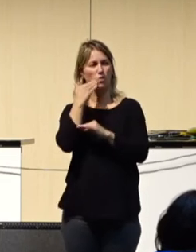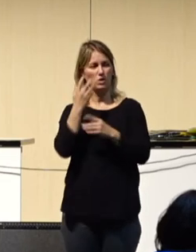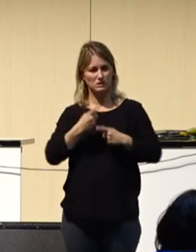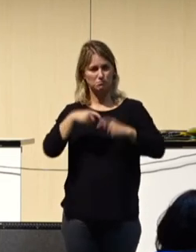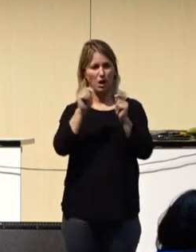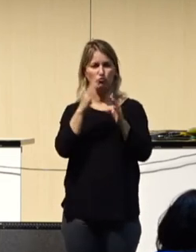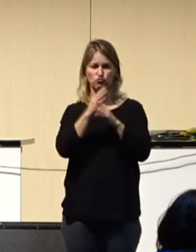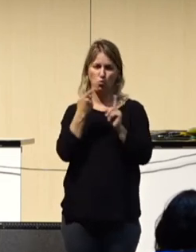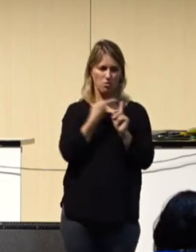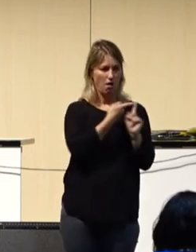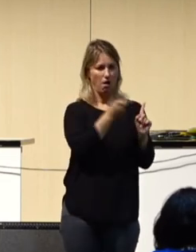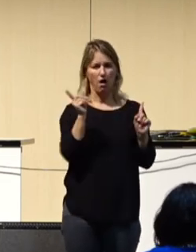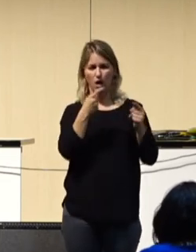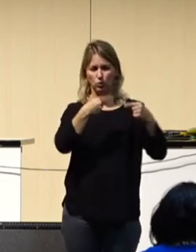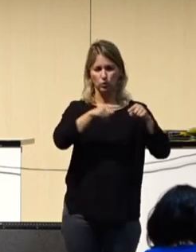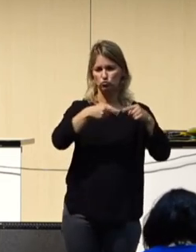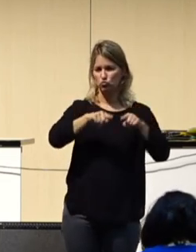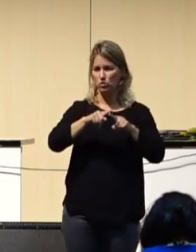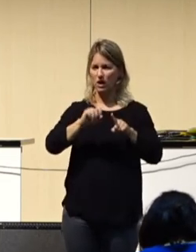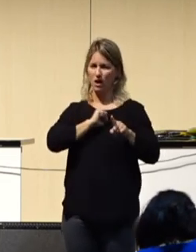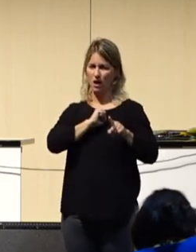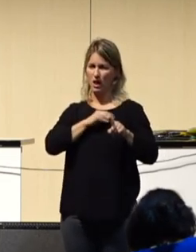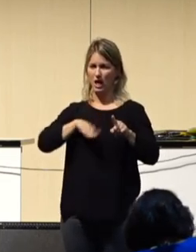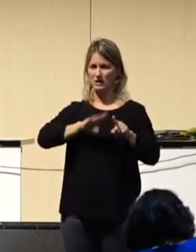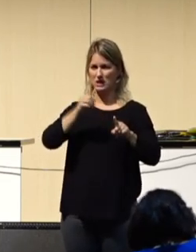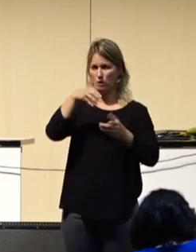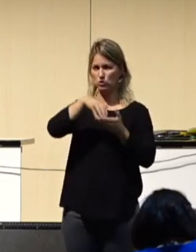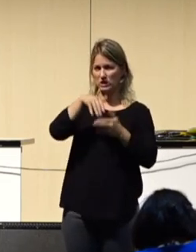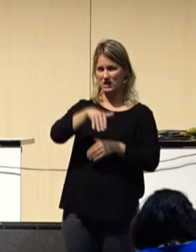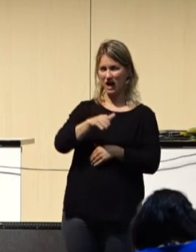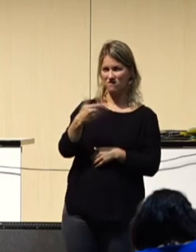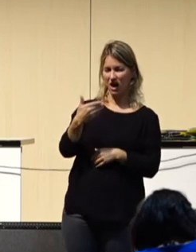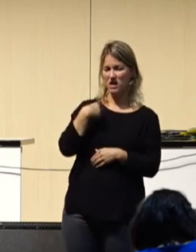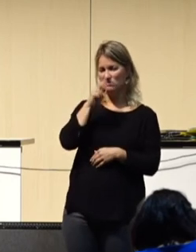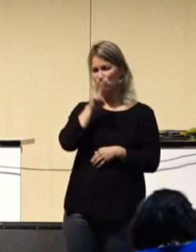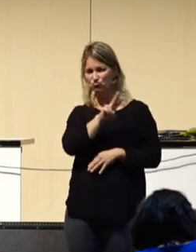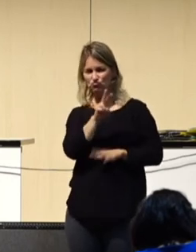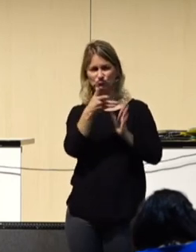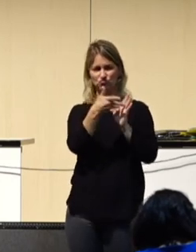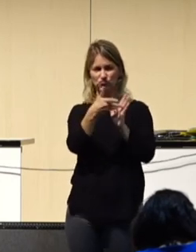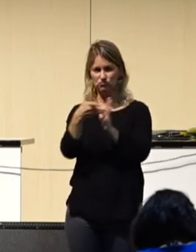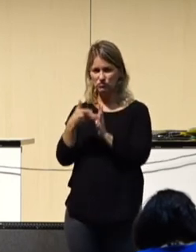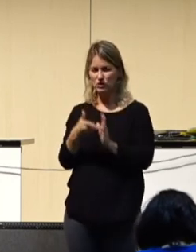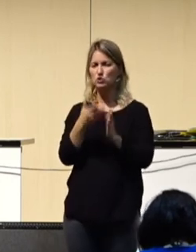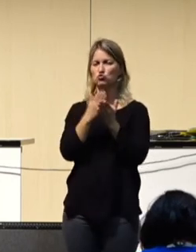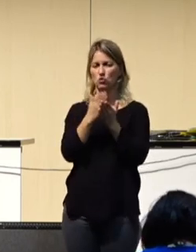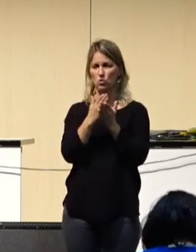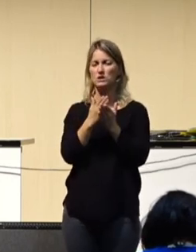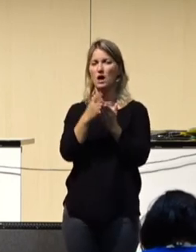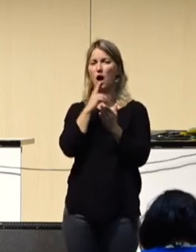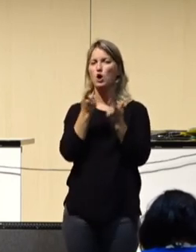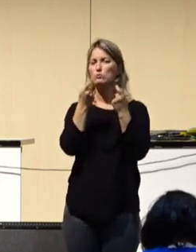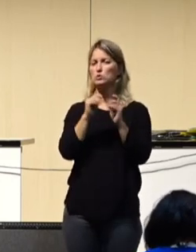grundsätzlich in Betracht kommenden Grundstücke im Eigentum der Landeshauptstadt. Und das wurde Ihnen ja auch mit den Beschlusskontrollen zu dem Beschluss